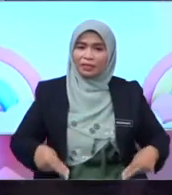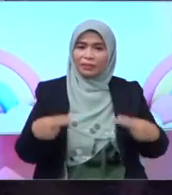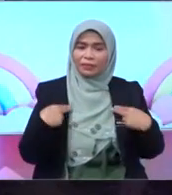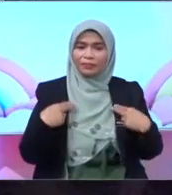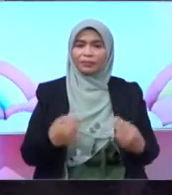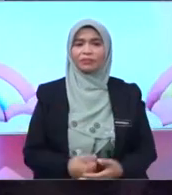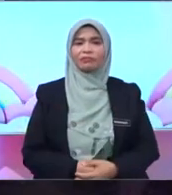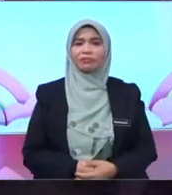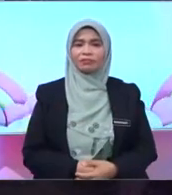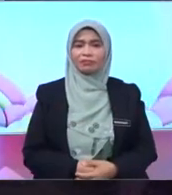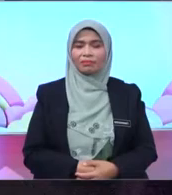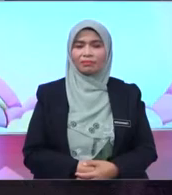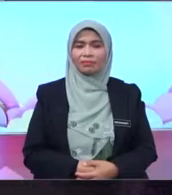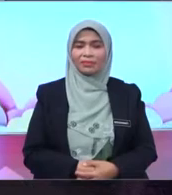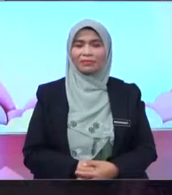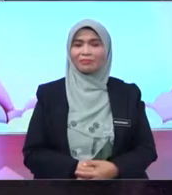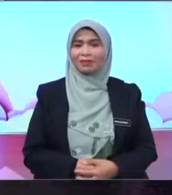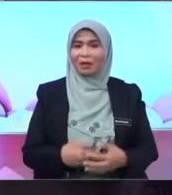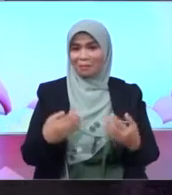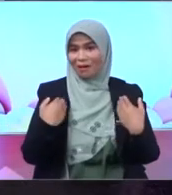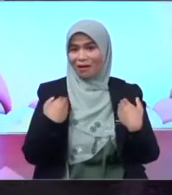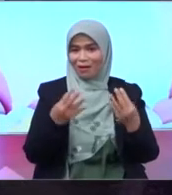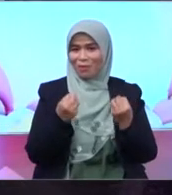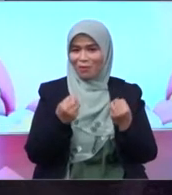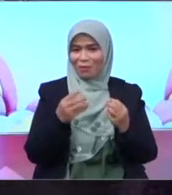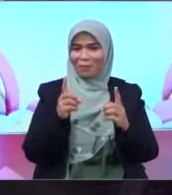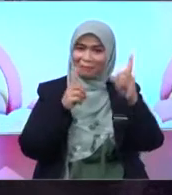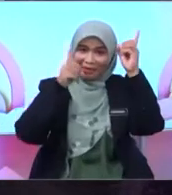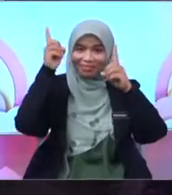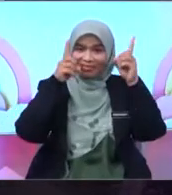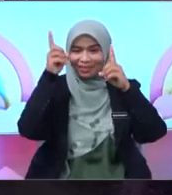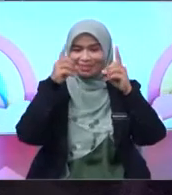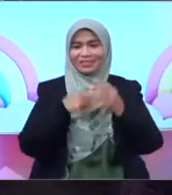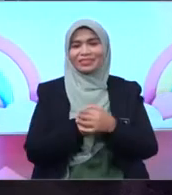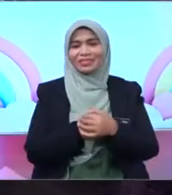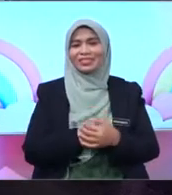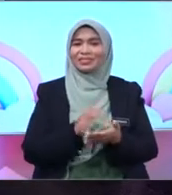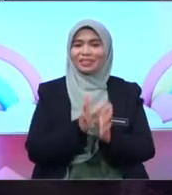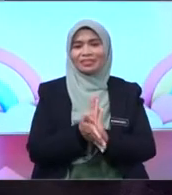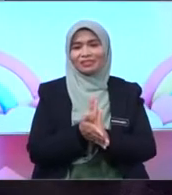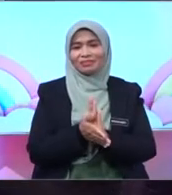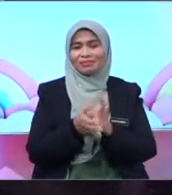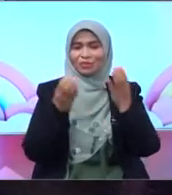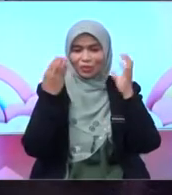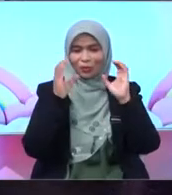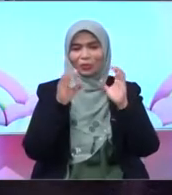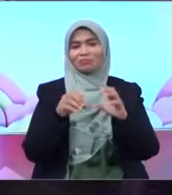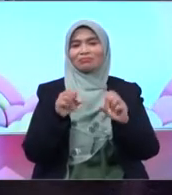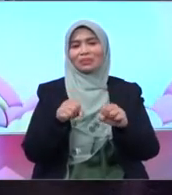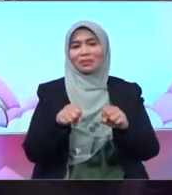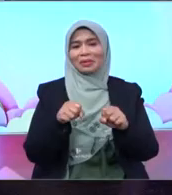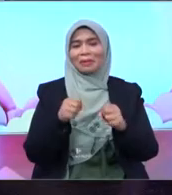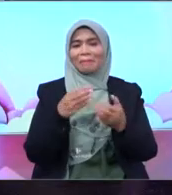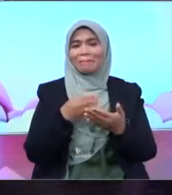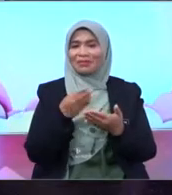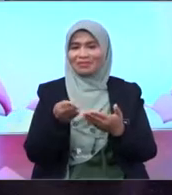Diego ada tak ganjaran untuk menang sih Laila Amira Oke disukai kemih dapat 3D Nyatakan tinggi kebaikan